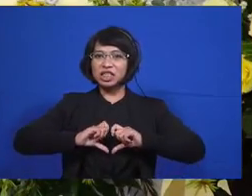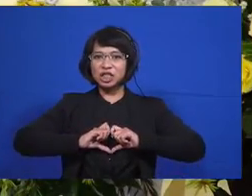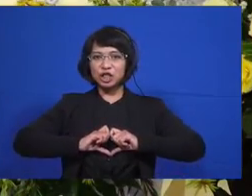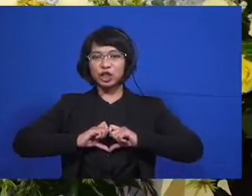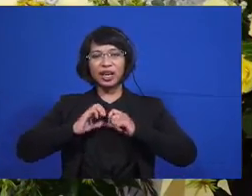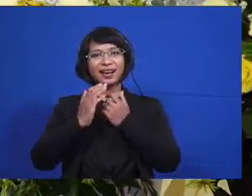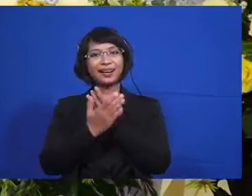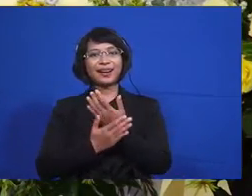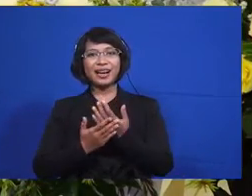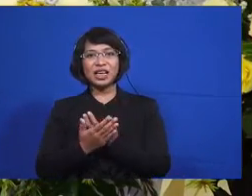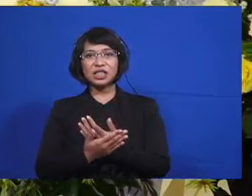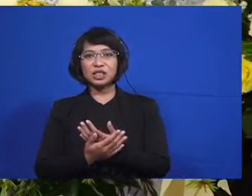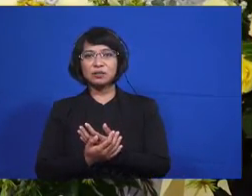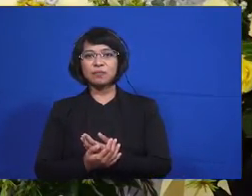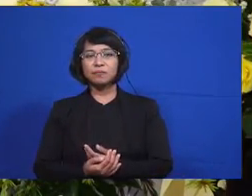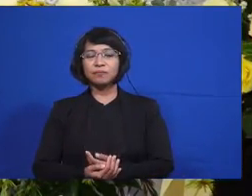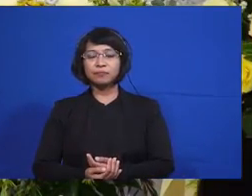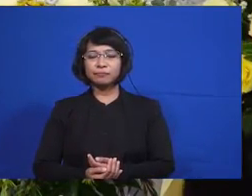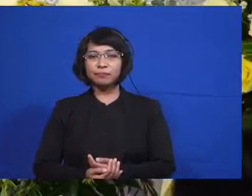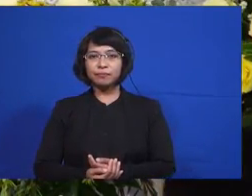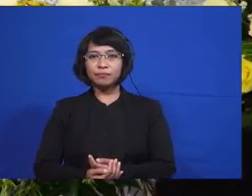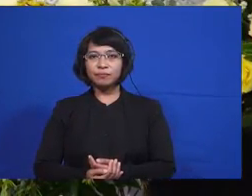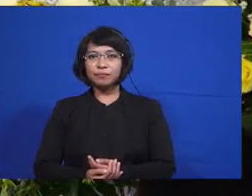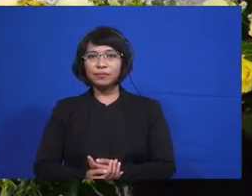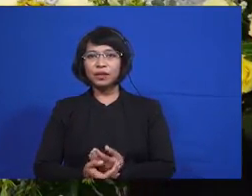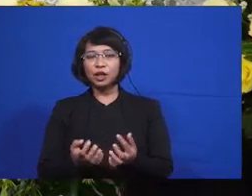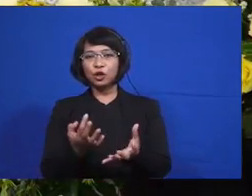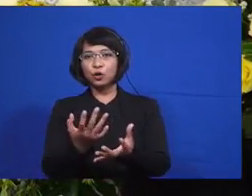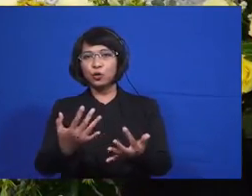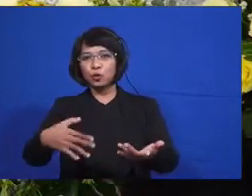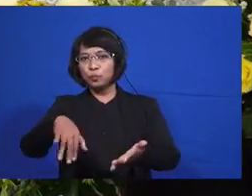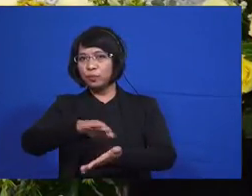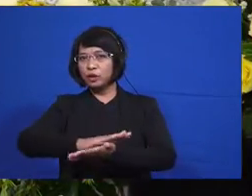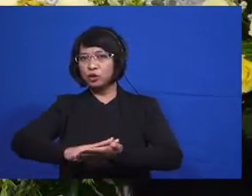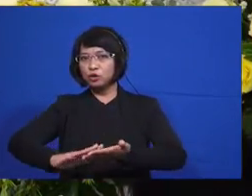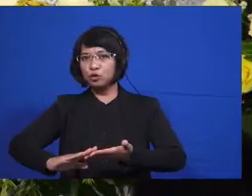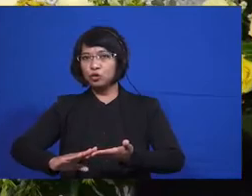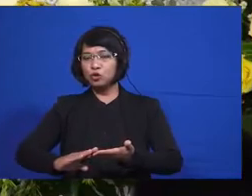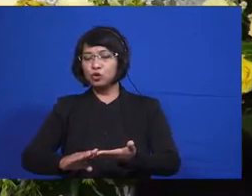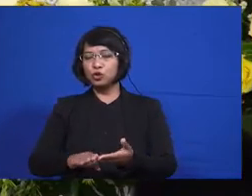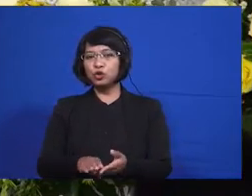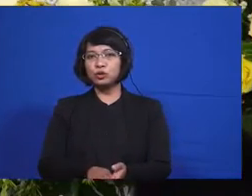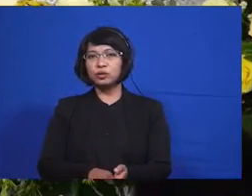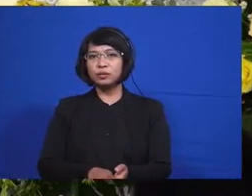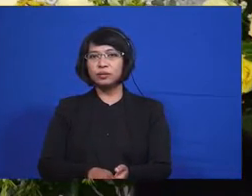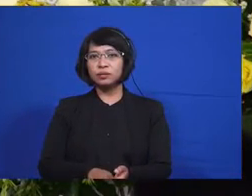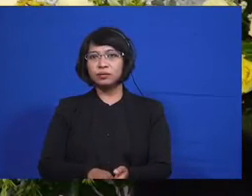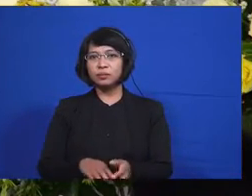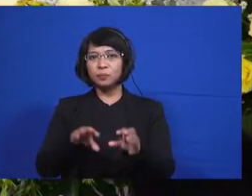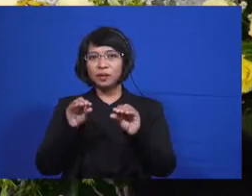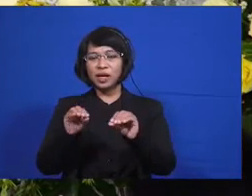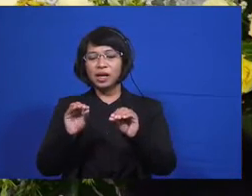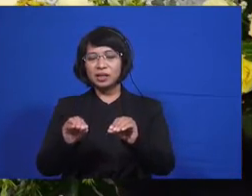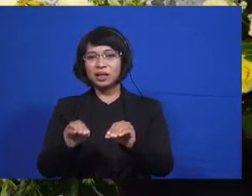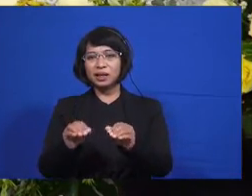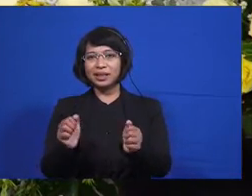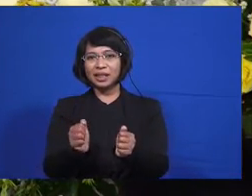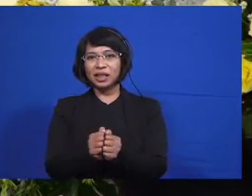mereka membina umatmu yang kudus, mendidiknya dengan mewartakan